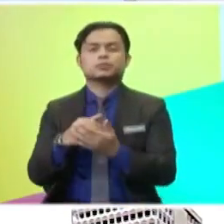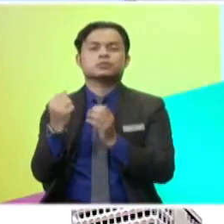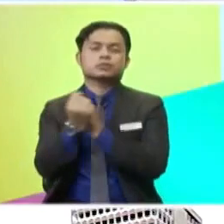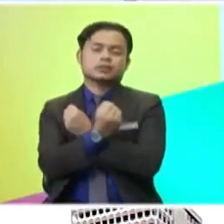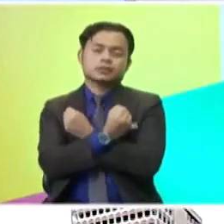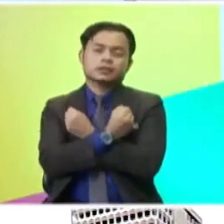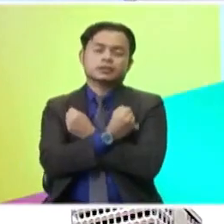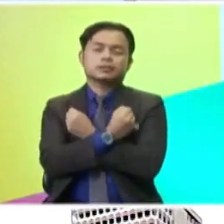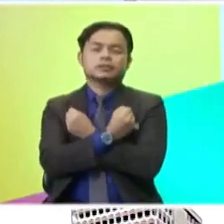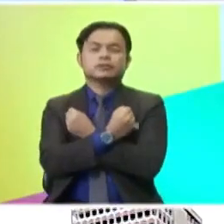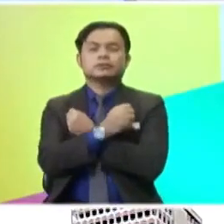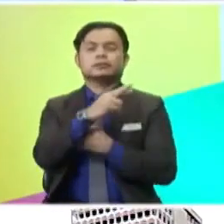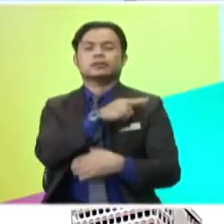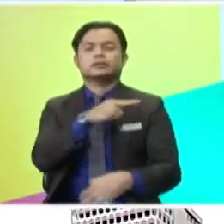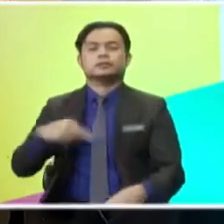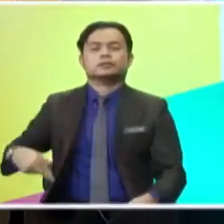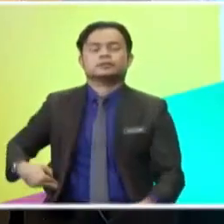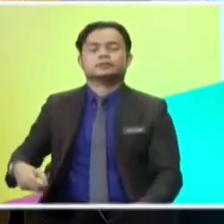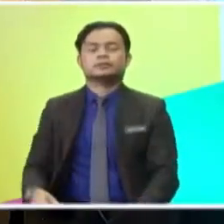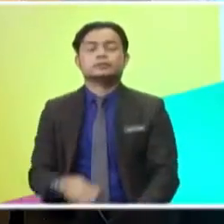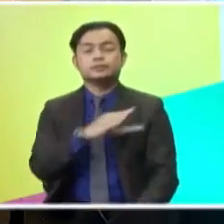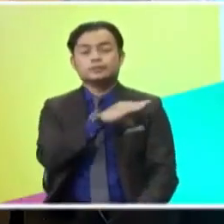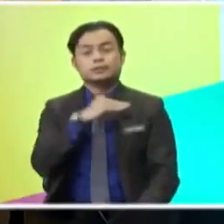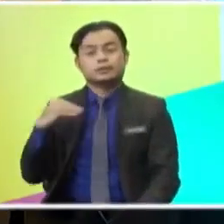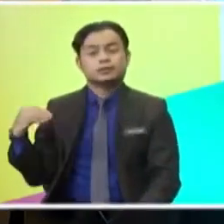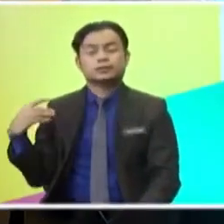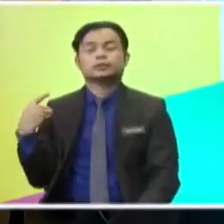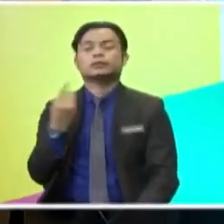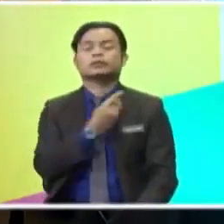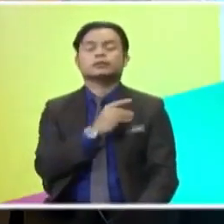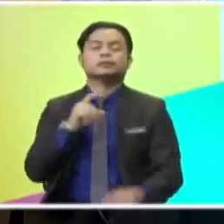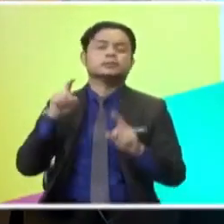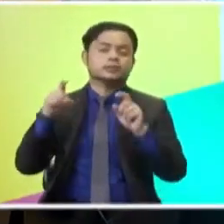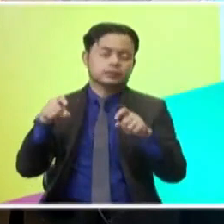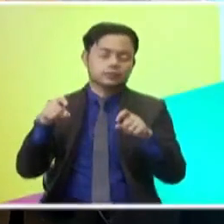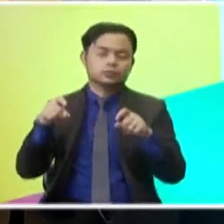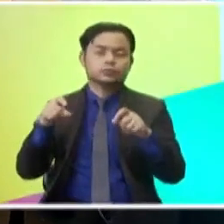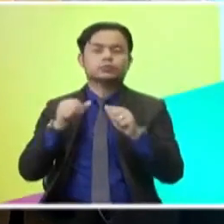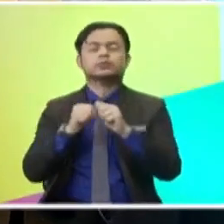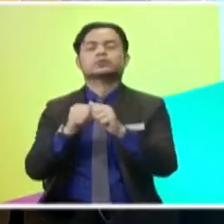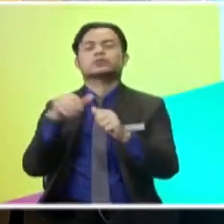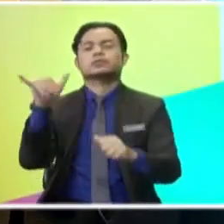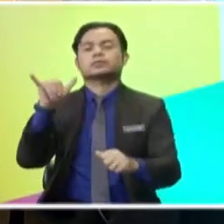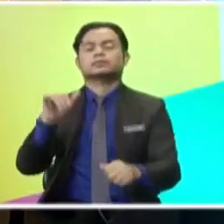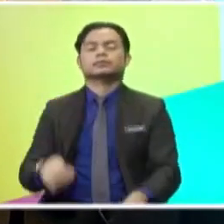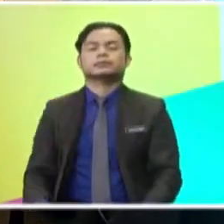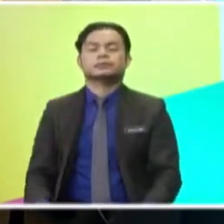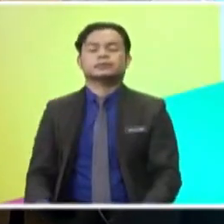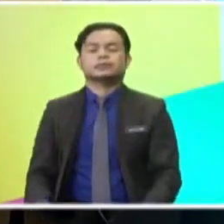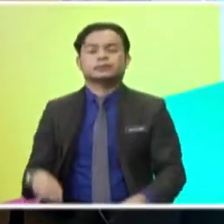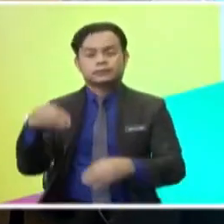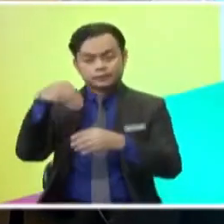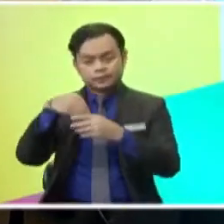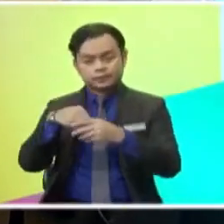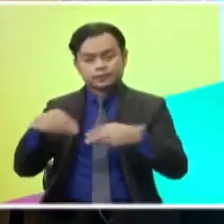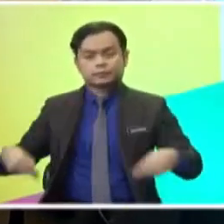mereka. Sangat sayang. Okay? Dan benda itulah yang kita harus semaikan dalam kehidupan kita setiap masa. Okay?